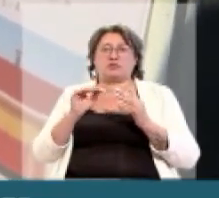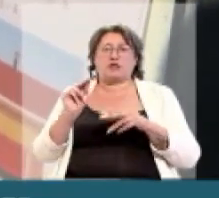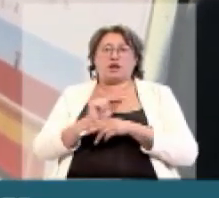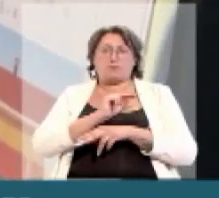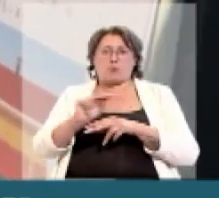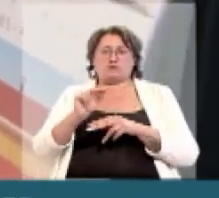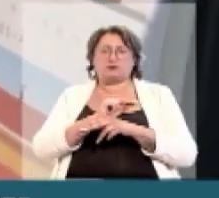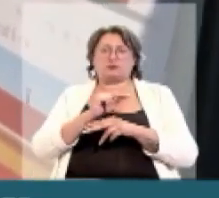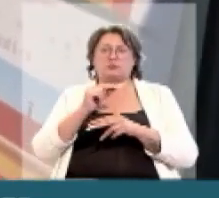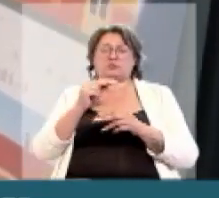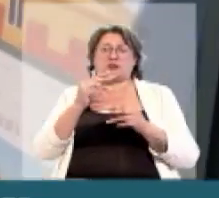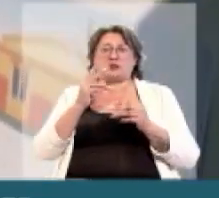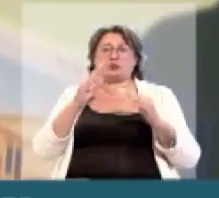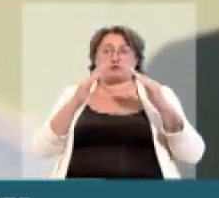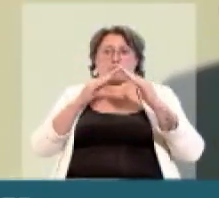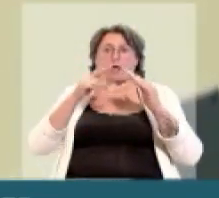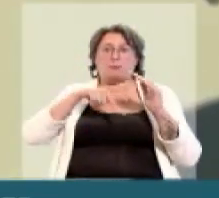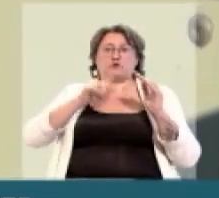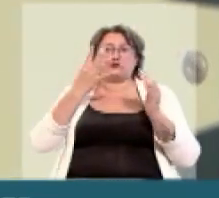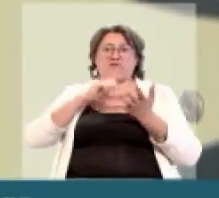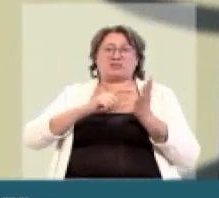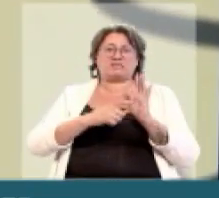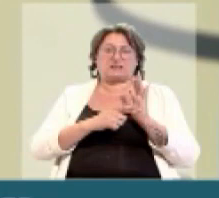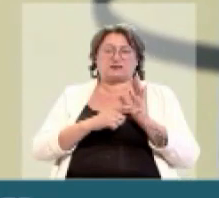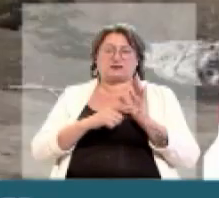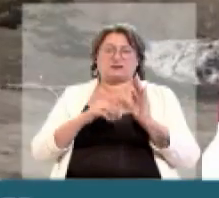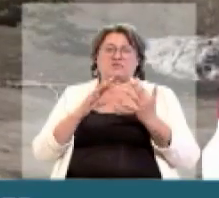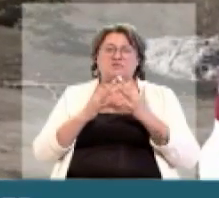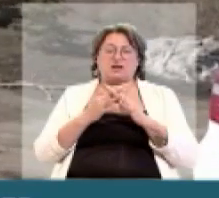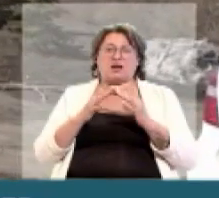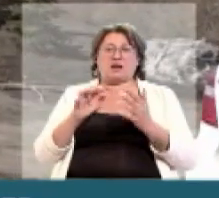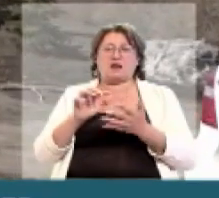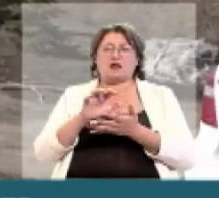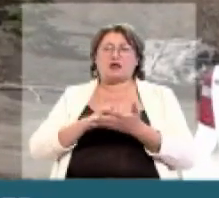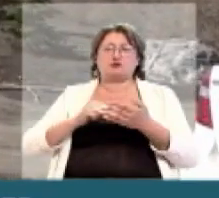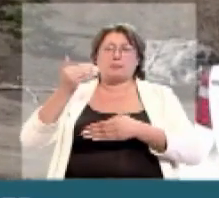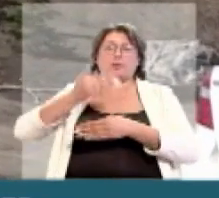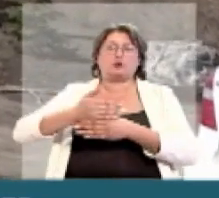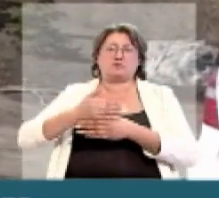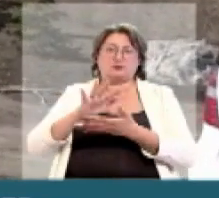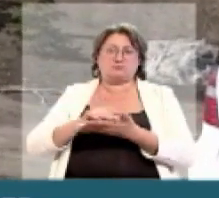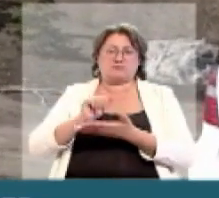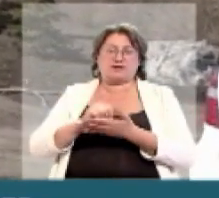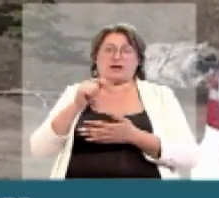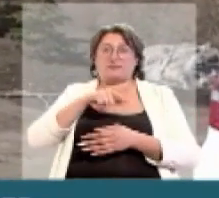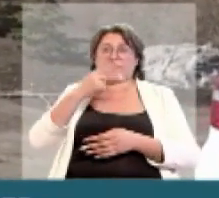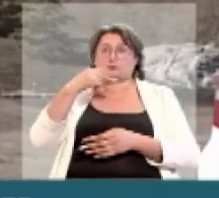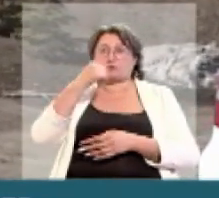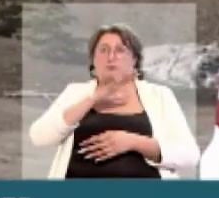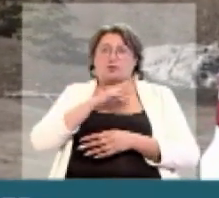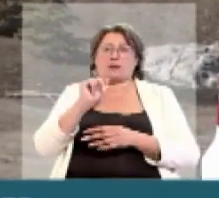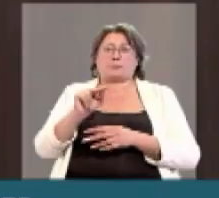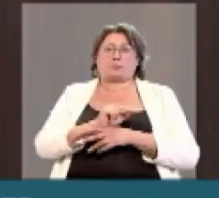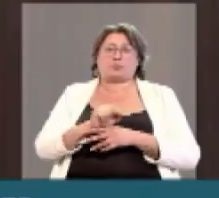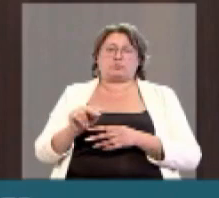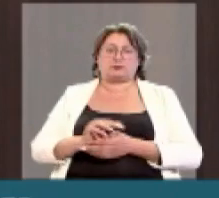ауылында 2020 жылы ғана күрделі жөндеу жүргізілген бөгет қирап қалды. Бұл қайталанбауы тиіс. Облыста кешенді жоспар қолға